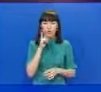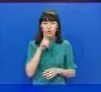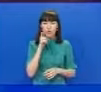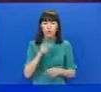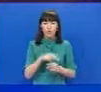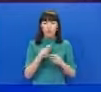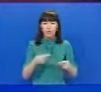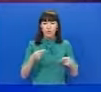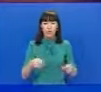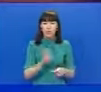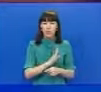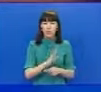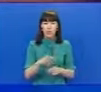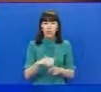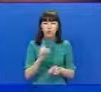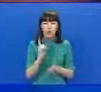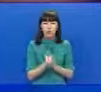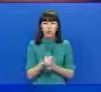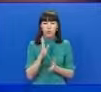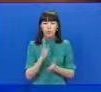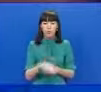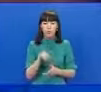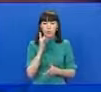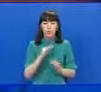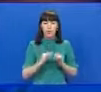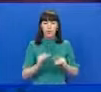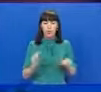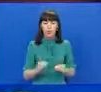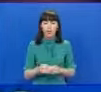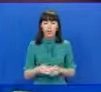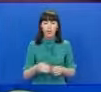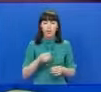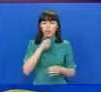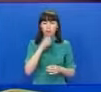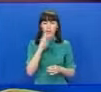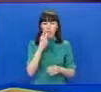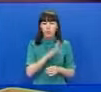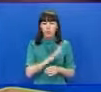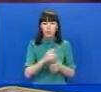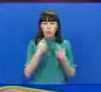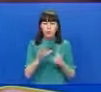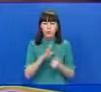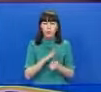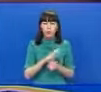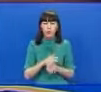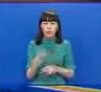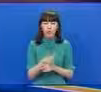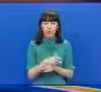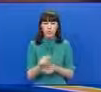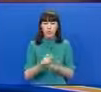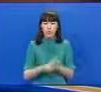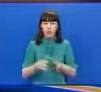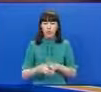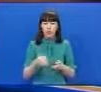толмағандарға сатуға қатаң түрде тыйым салынғандығын және кәмелетке толмағандардың шарларда тек ересектердің қарауында болатындығын мәлімдеген. Сонымен қатар видеоролик авторын анықтау